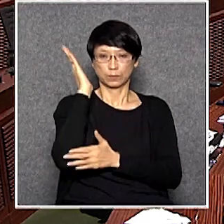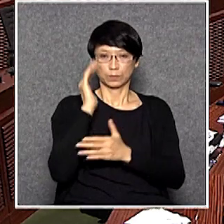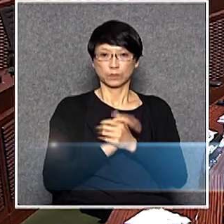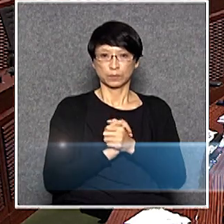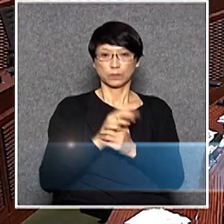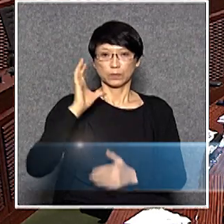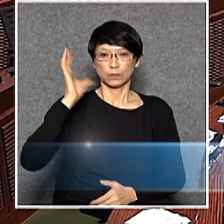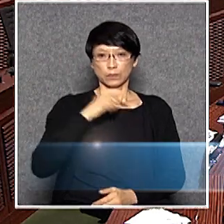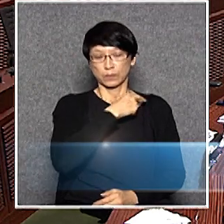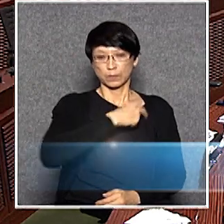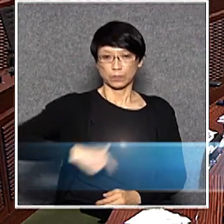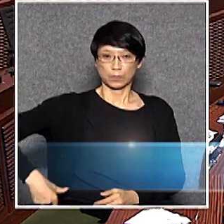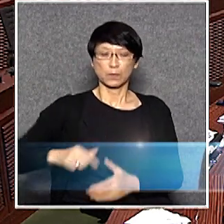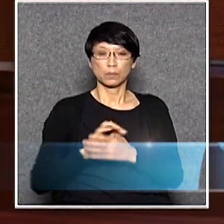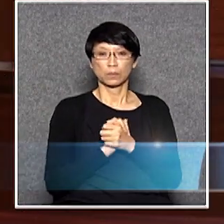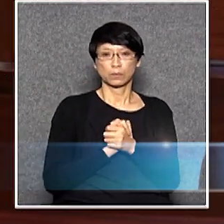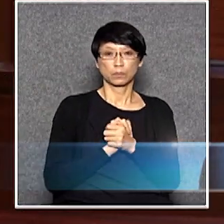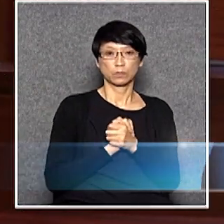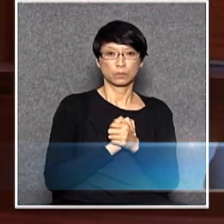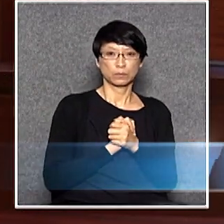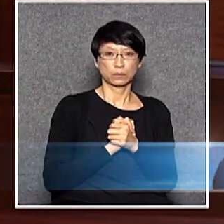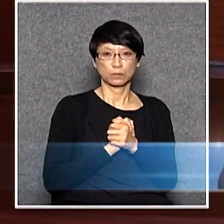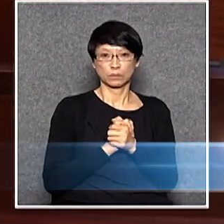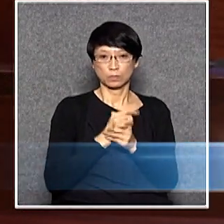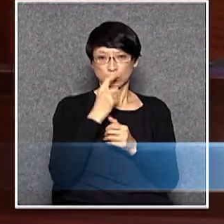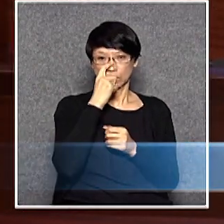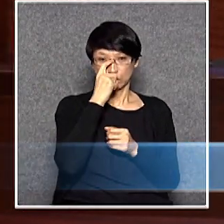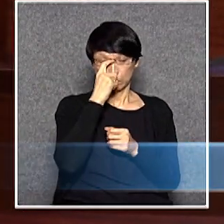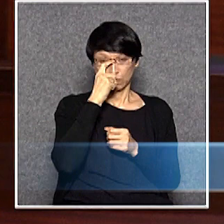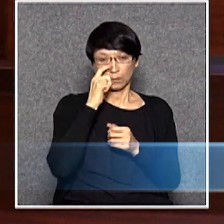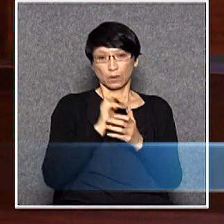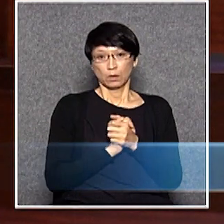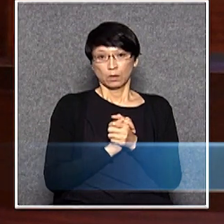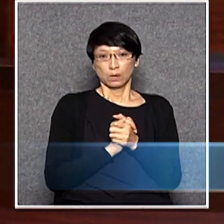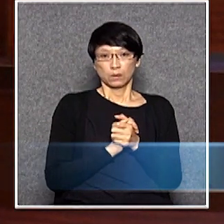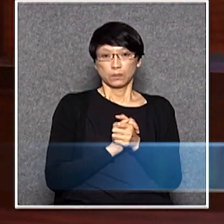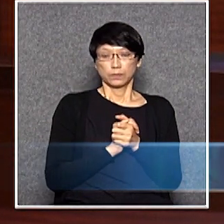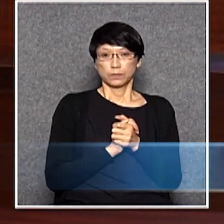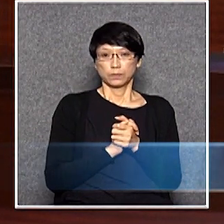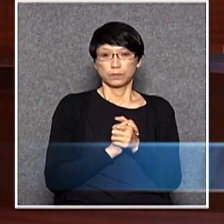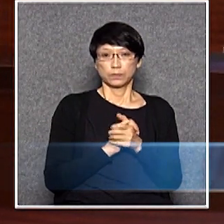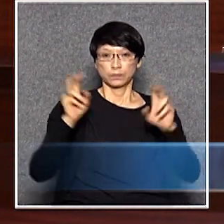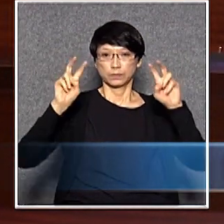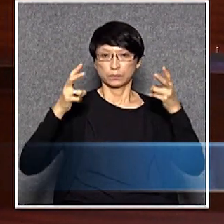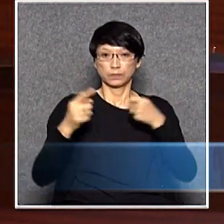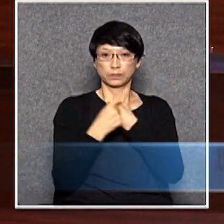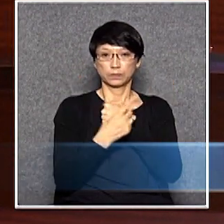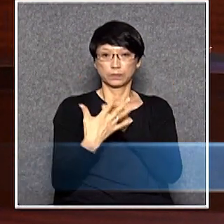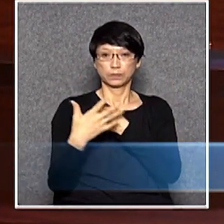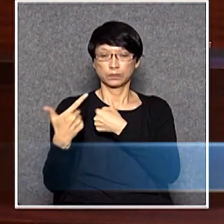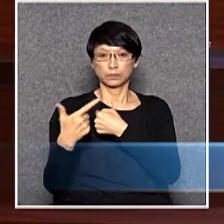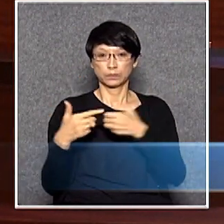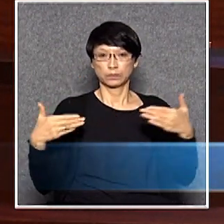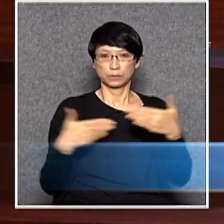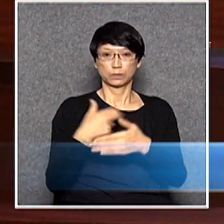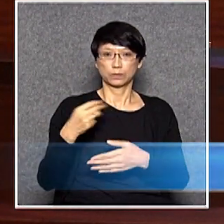黃毓民議員， 多謝主席。跟住我要為總目158運輸及房屋局